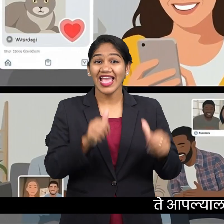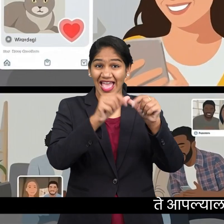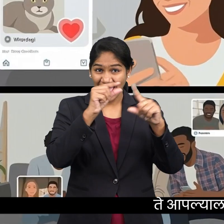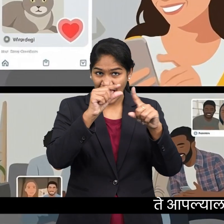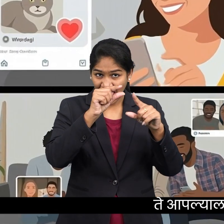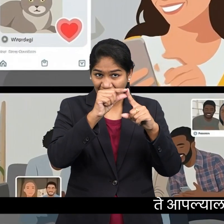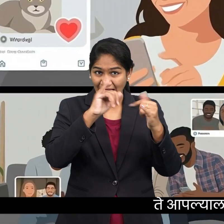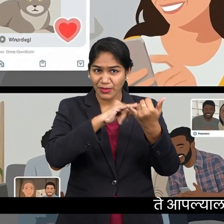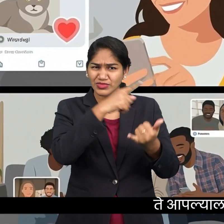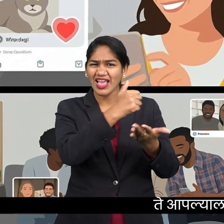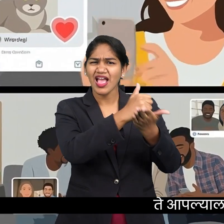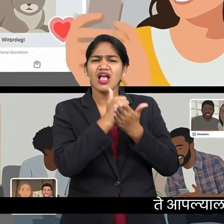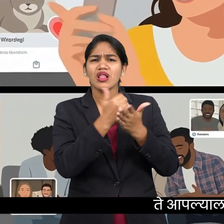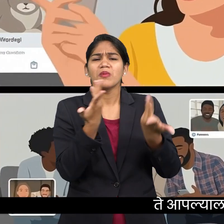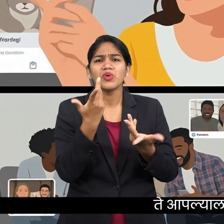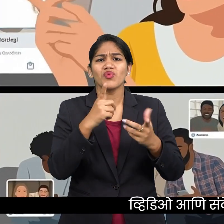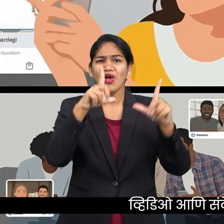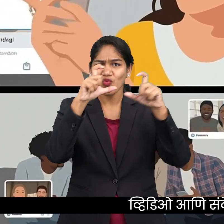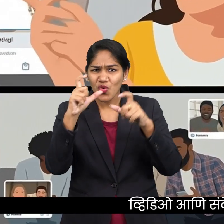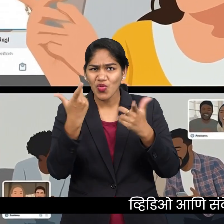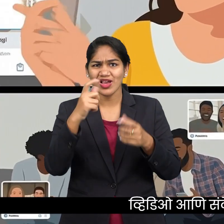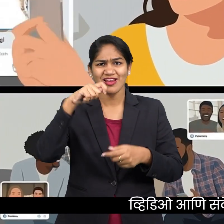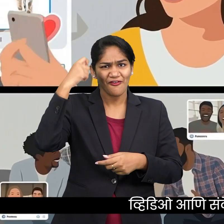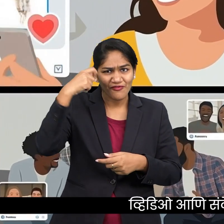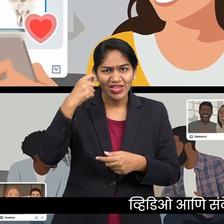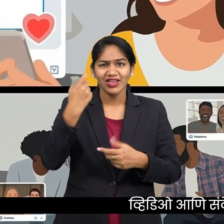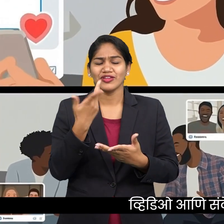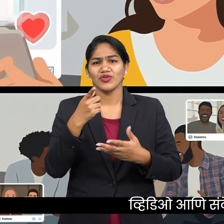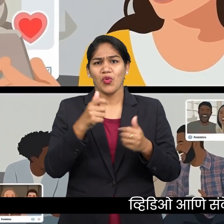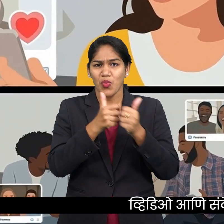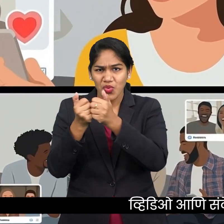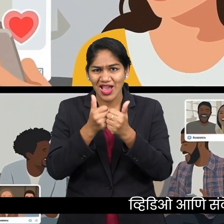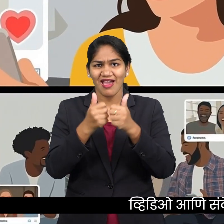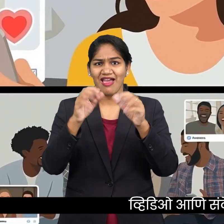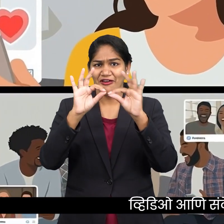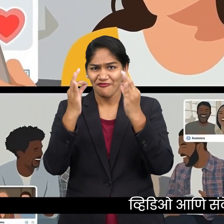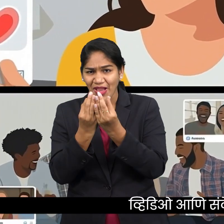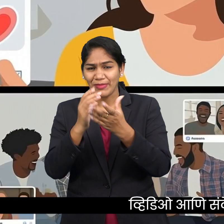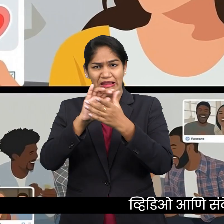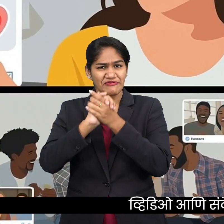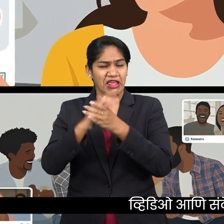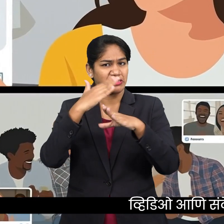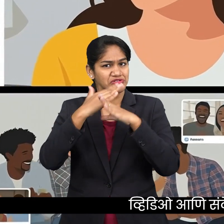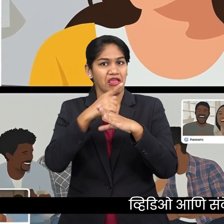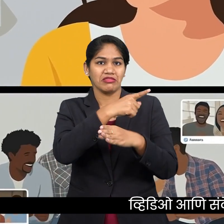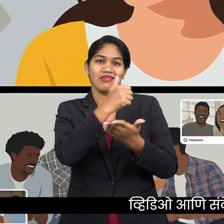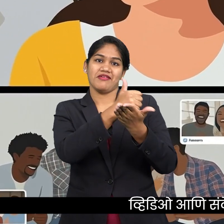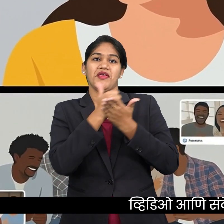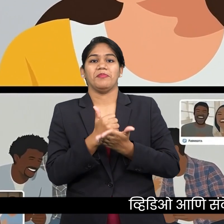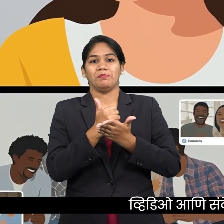ते आपल्याला मित्र आणि कुटुंबासह फोटो, व्हिडिओ आणि संदेश शेअर करण्यासाठी मदत करतात.